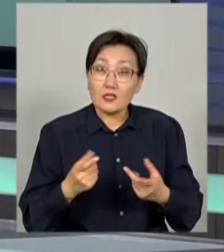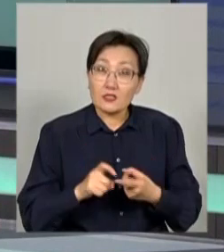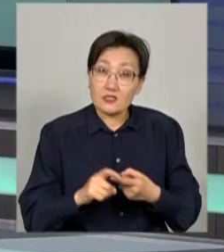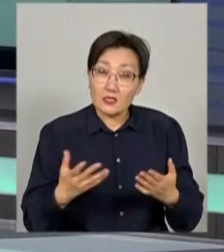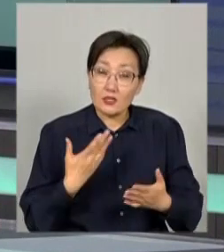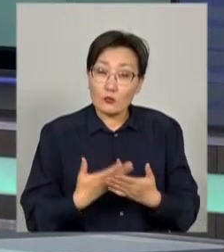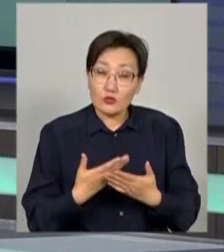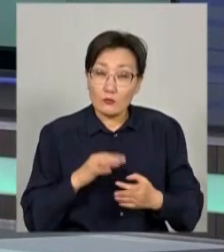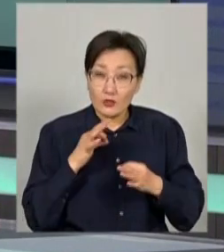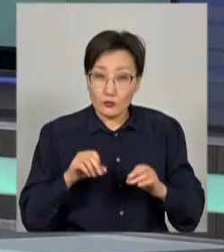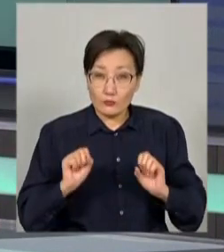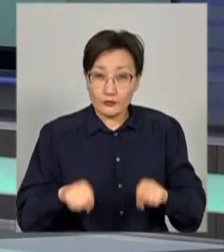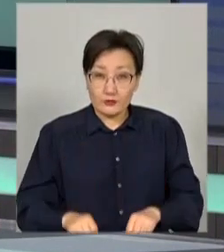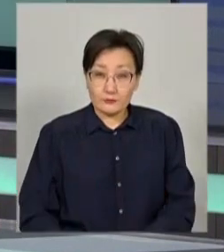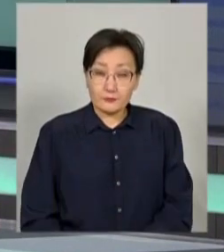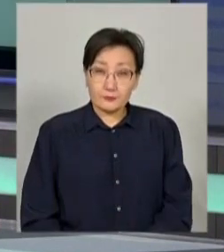аласыз?